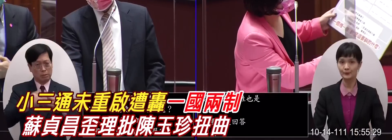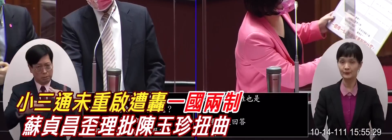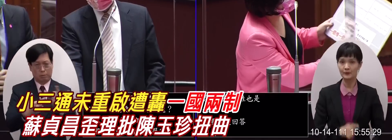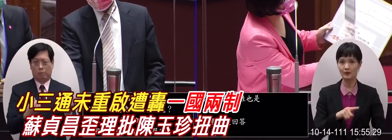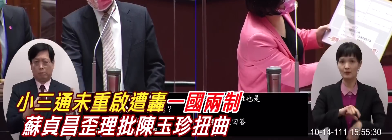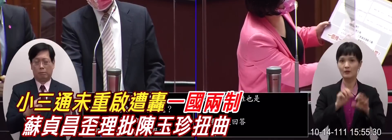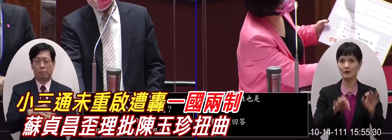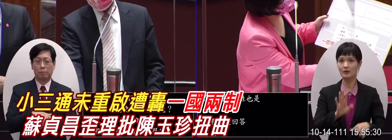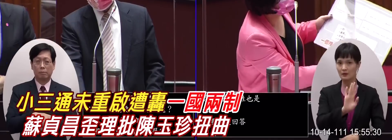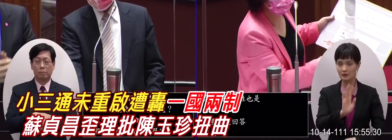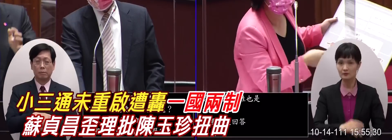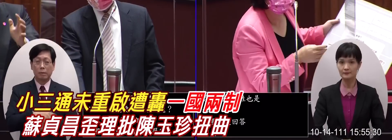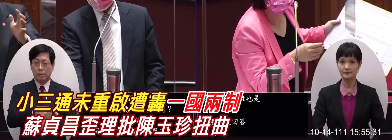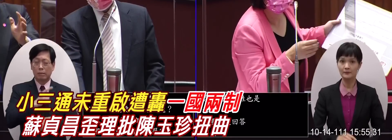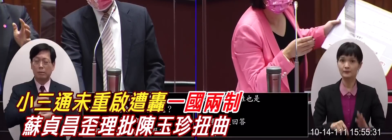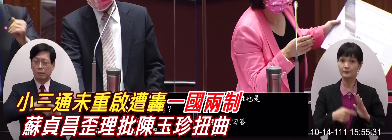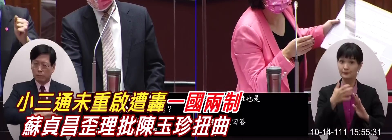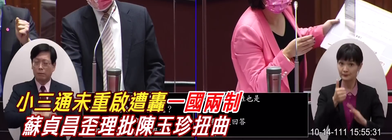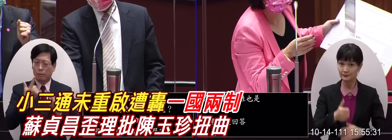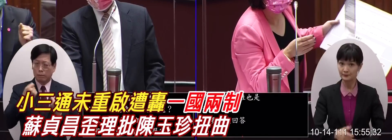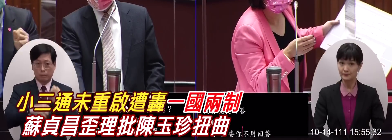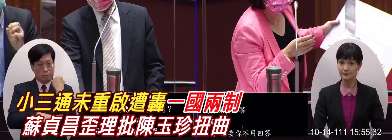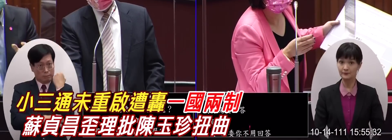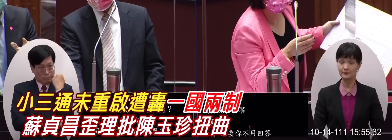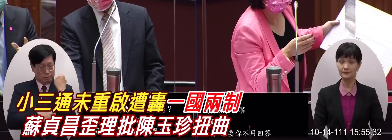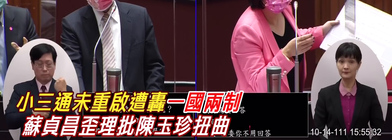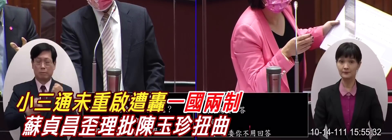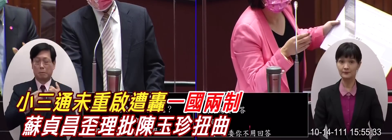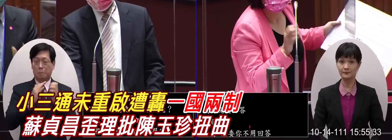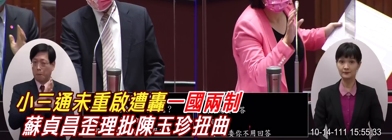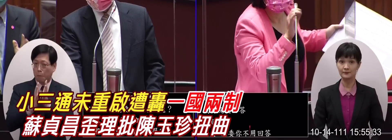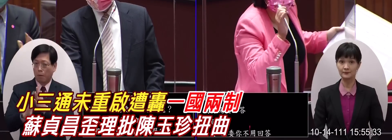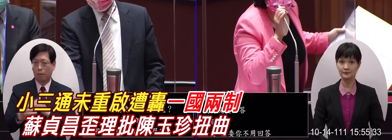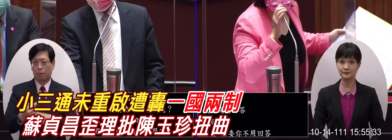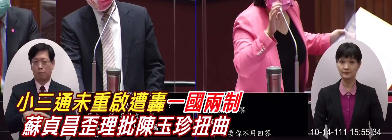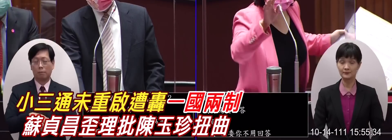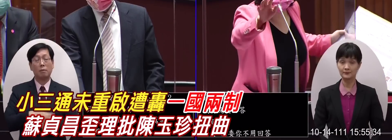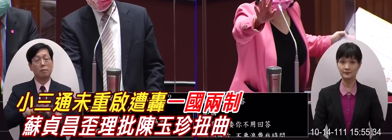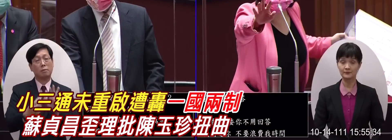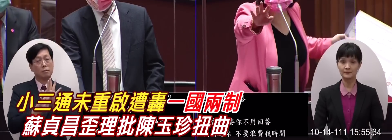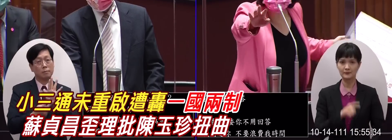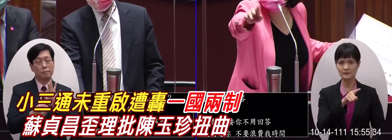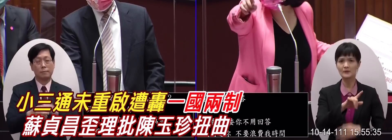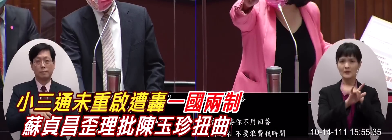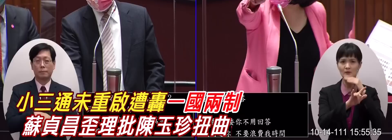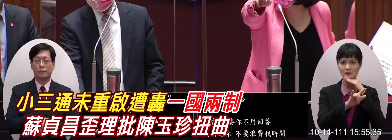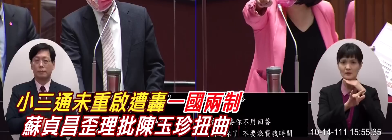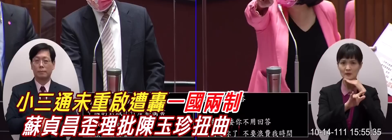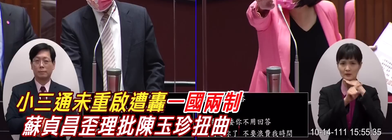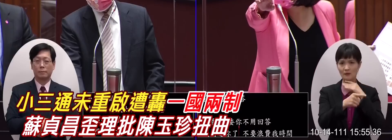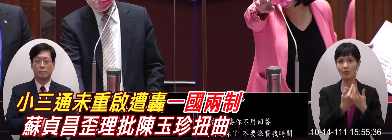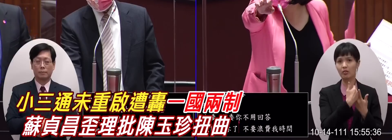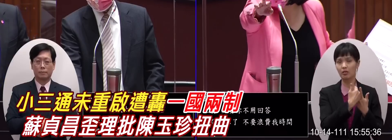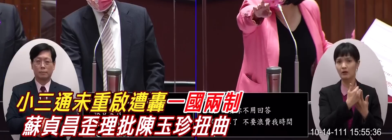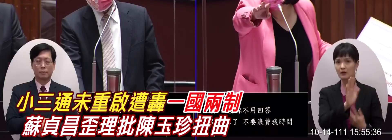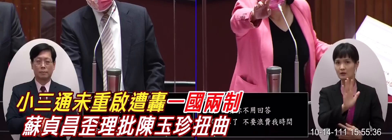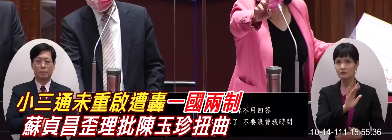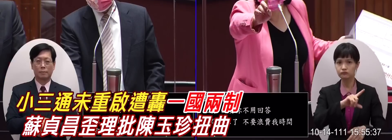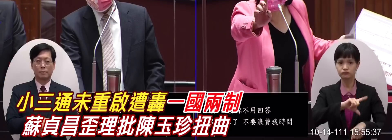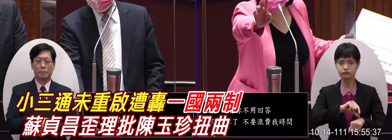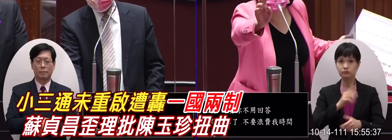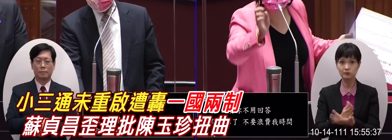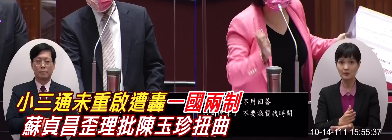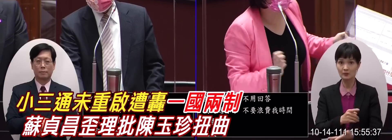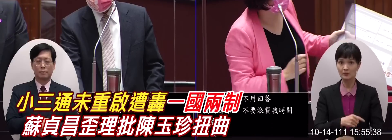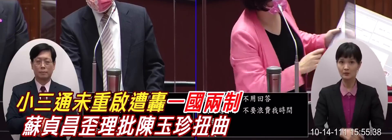也是。 院长， 双方要有一个基本安排。譬如说，我现在举一个。 你先暂停一下，不然他一直插嘴就要暂停哦。